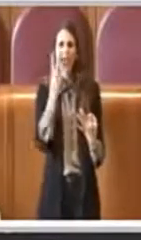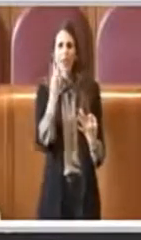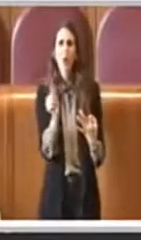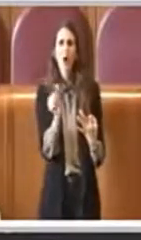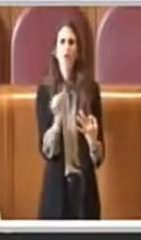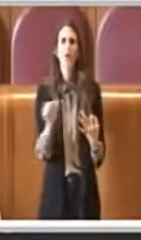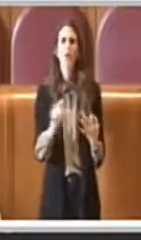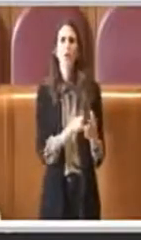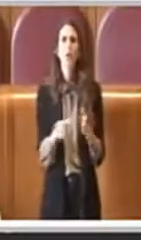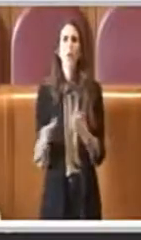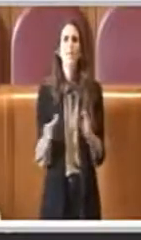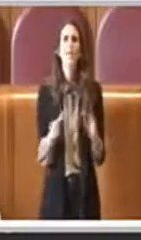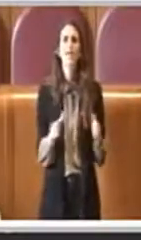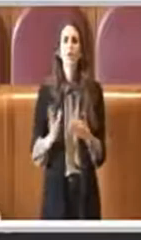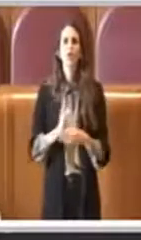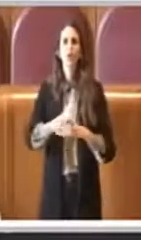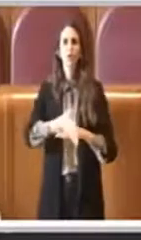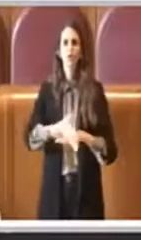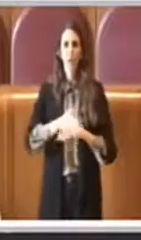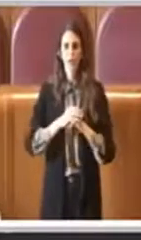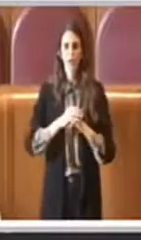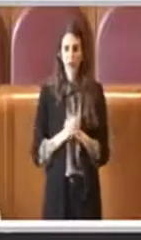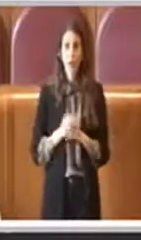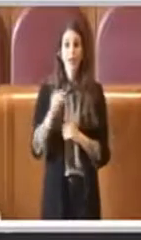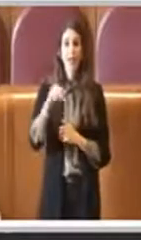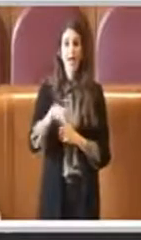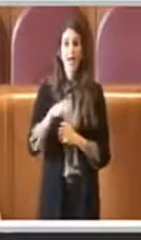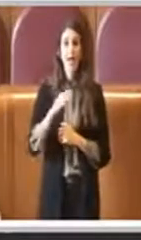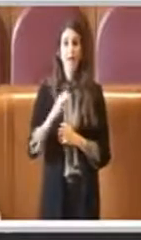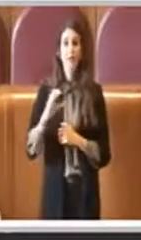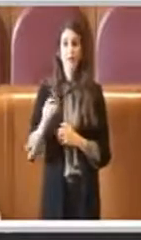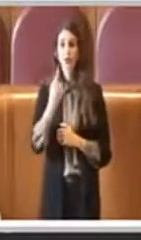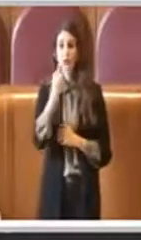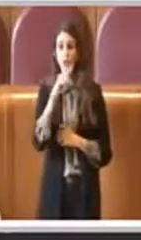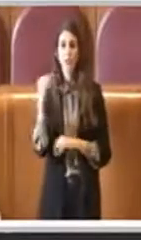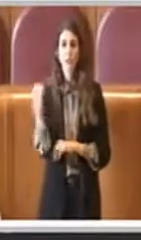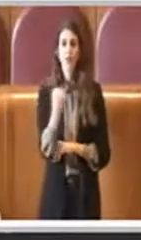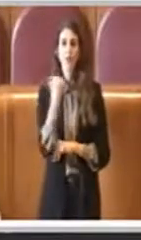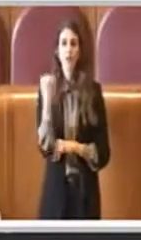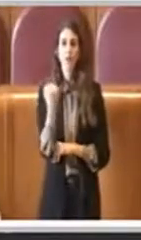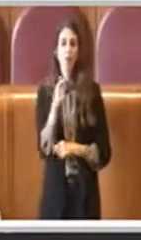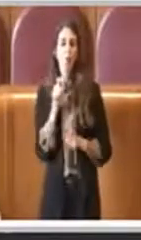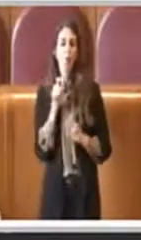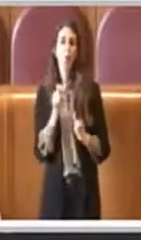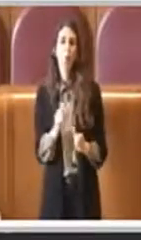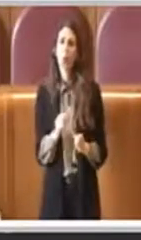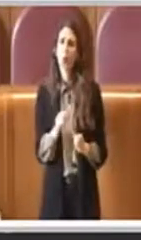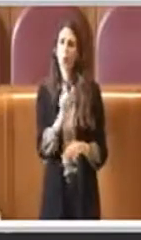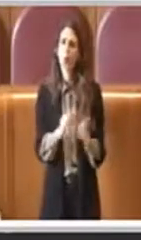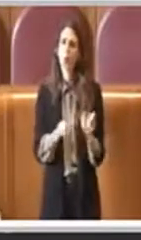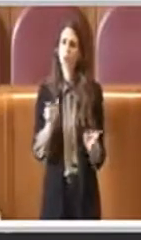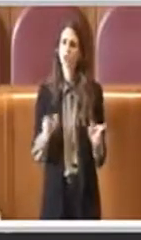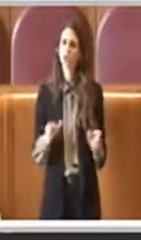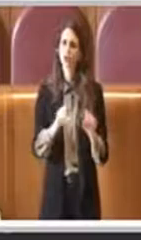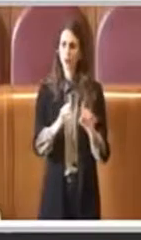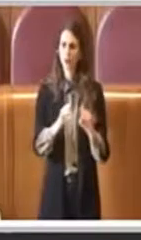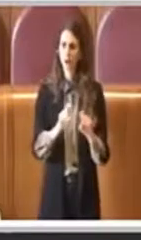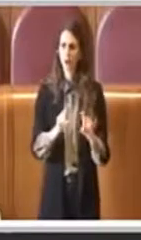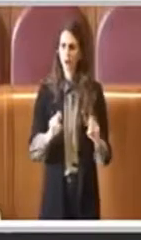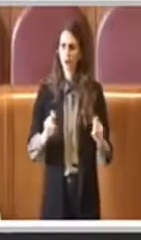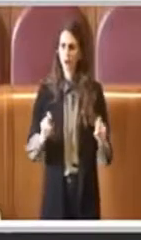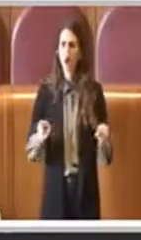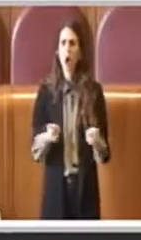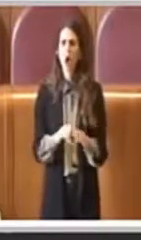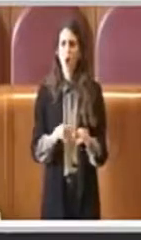funziona? L'NCC è un servizio che è dedicato ad un'utenza differenziata, come prevede la